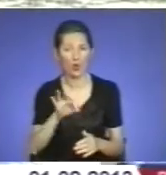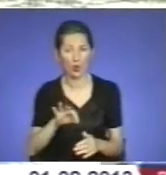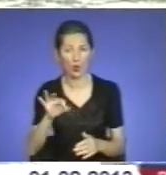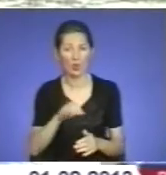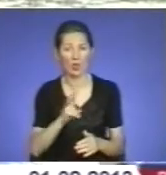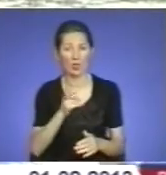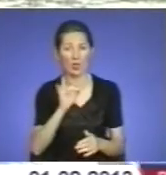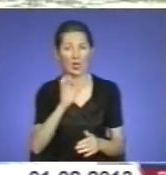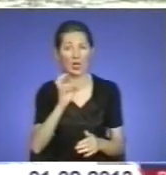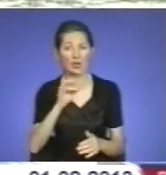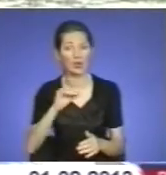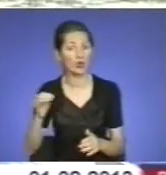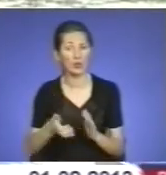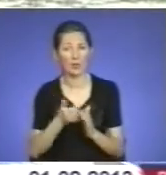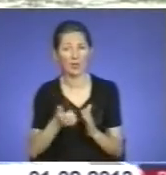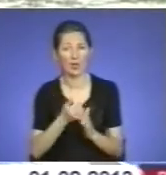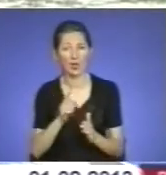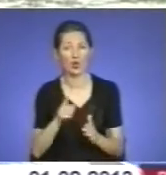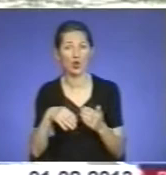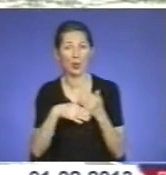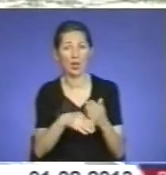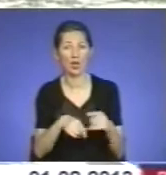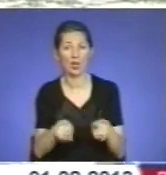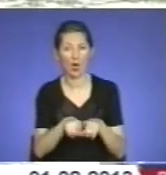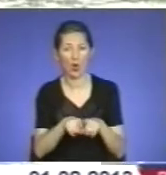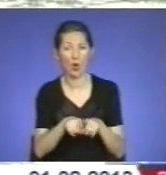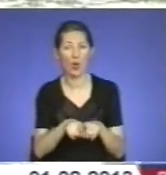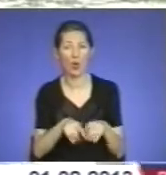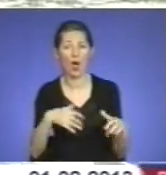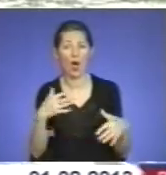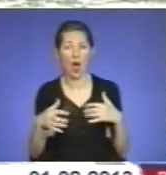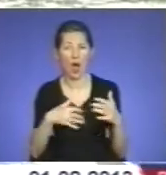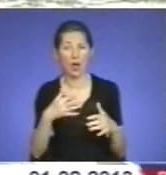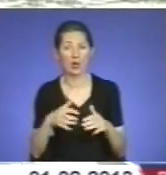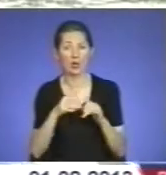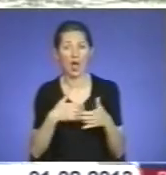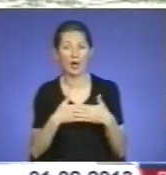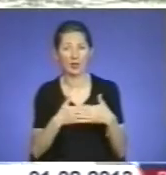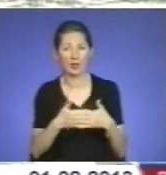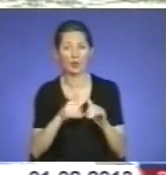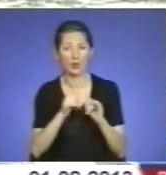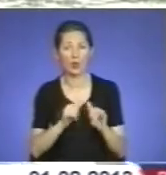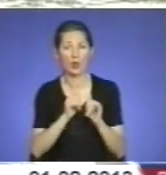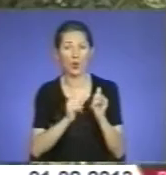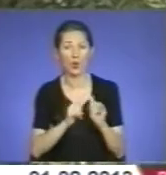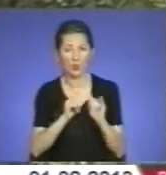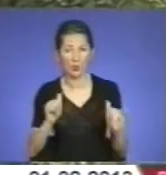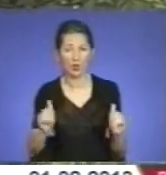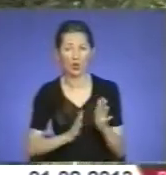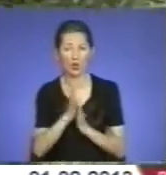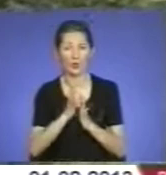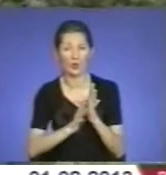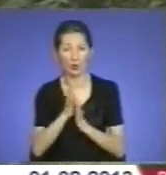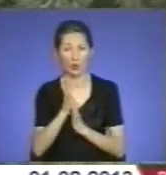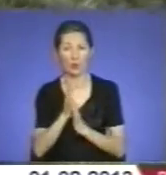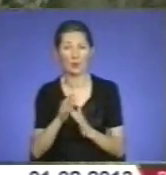киснем, що сприяє такому бурхливому розростанню біомаси саме цих синьо-зелених водоростей.